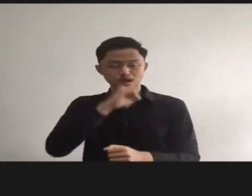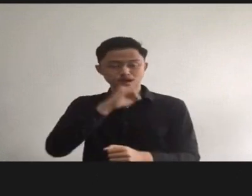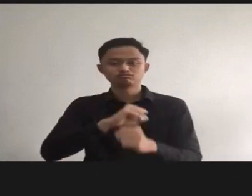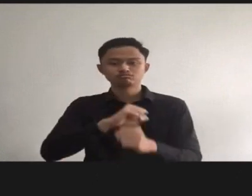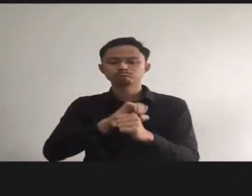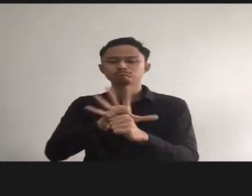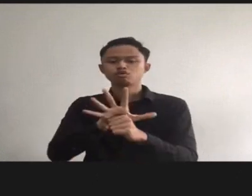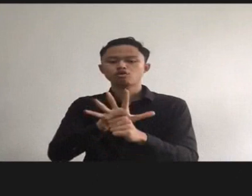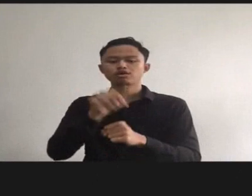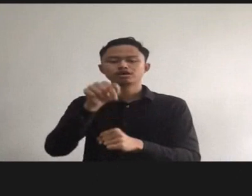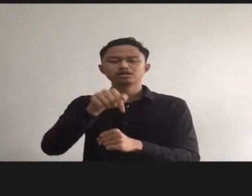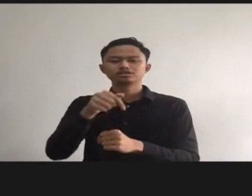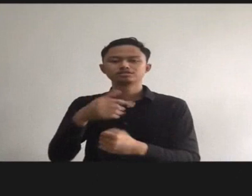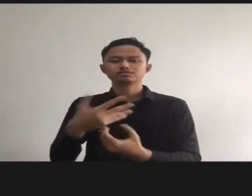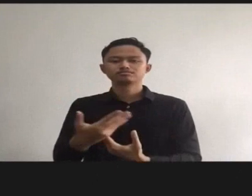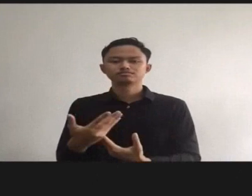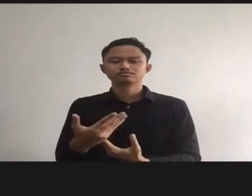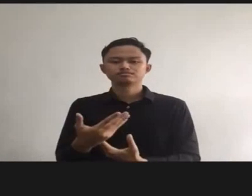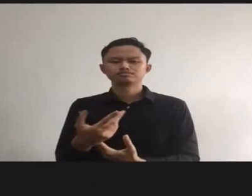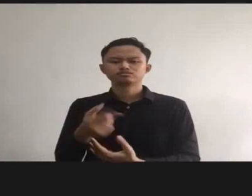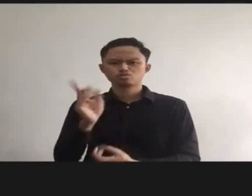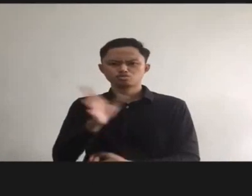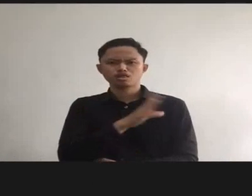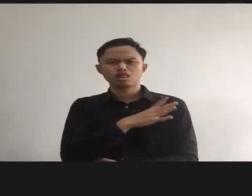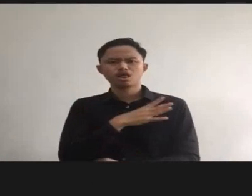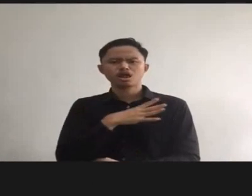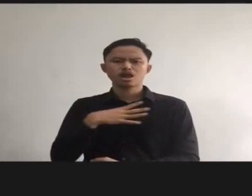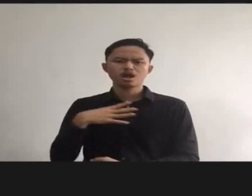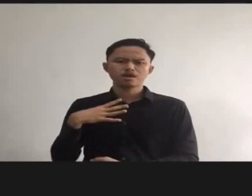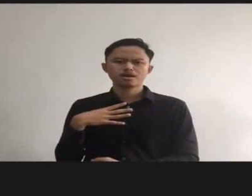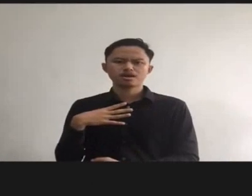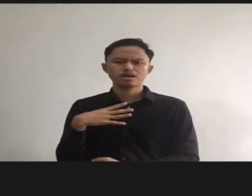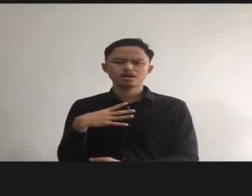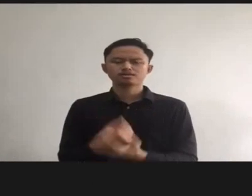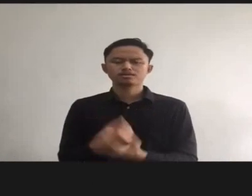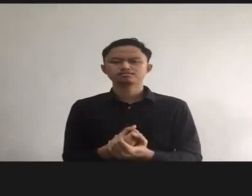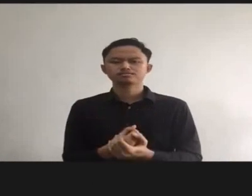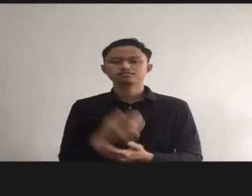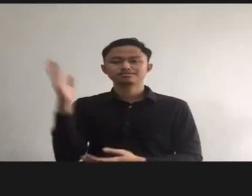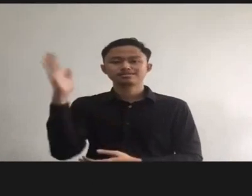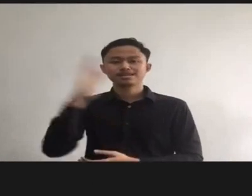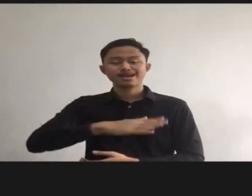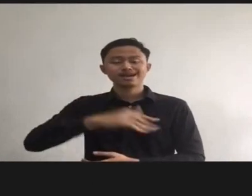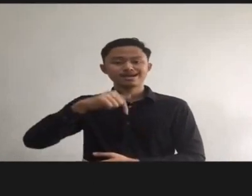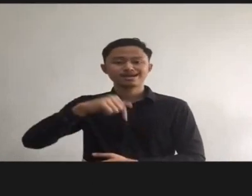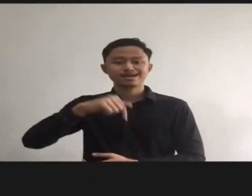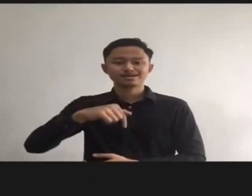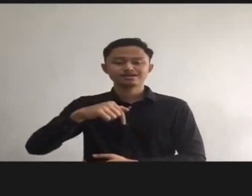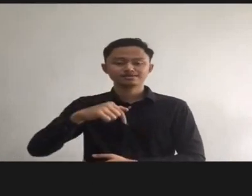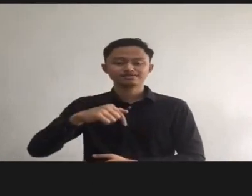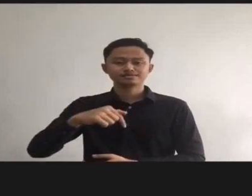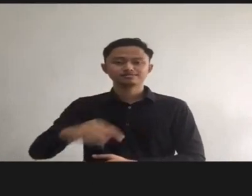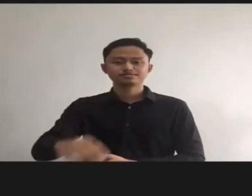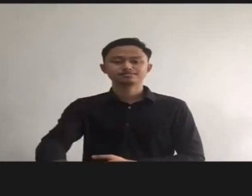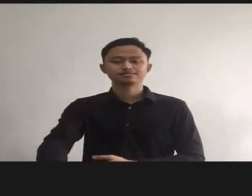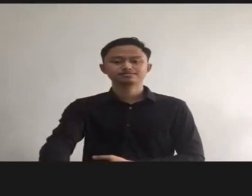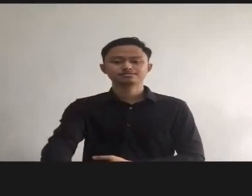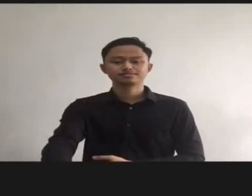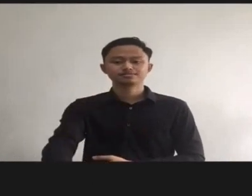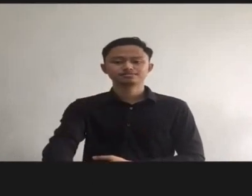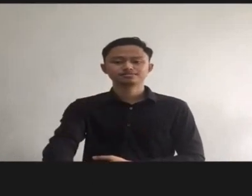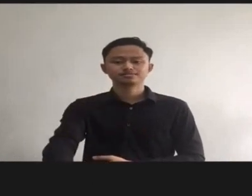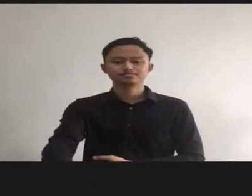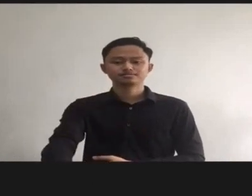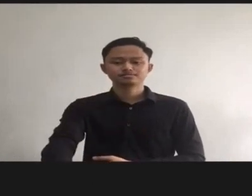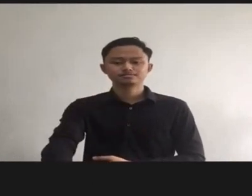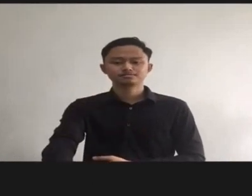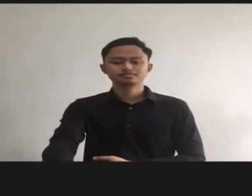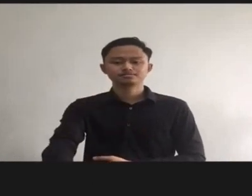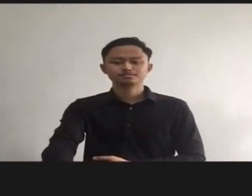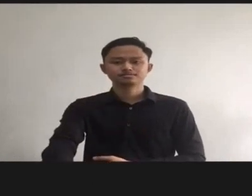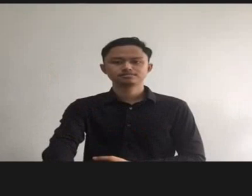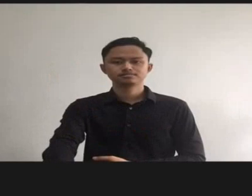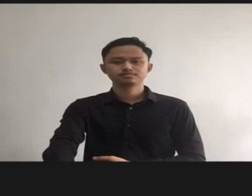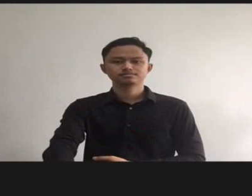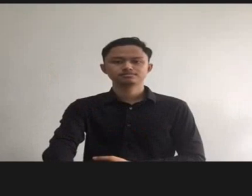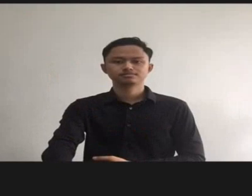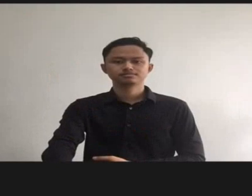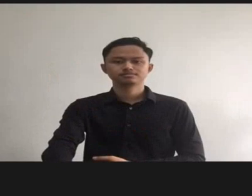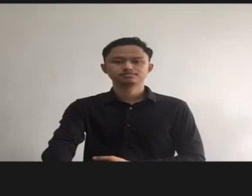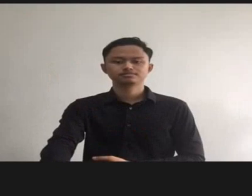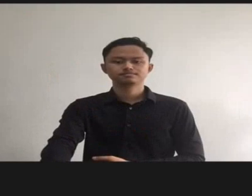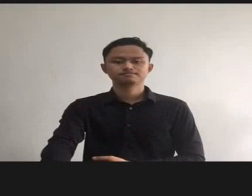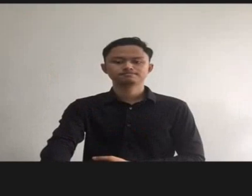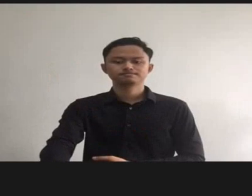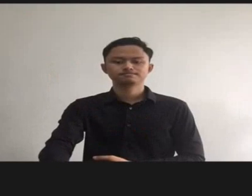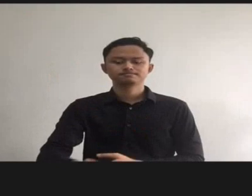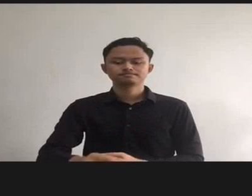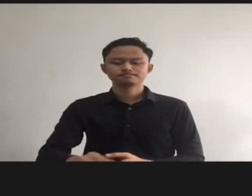terjadi cukup lama, dan tepat hari ini 4 Juni 2020 seyogianya pemerintah